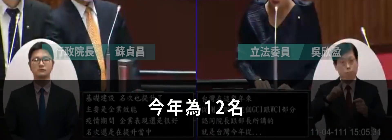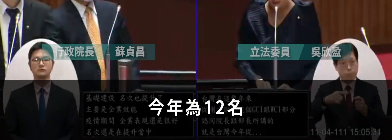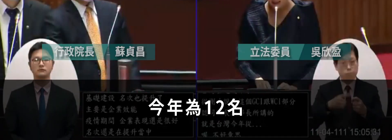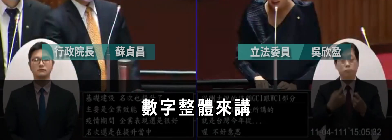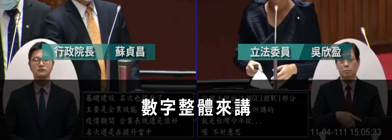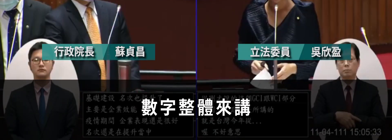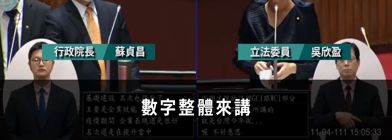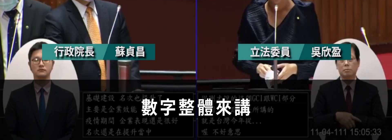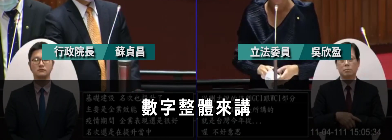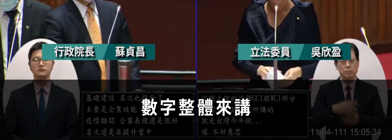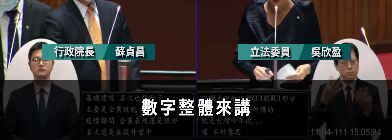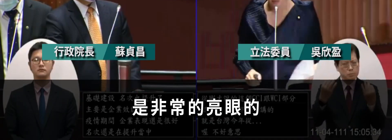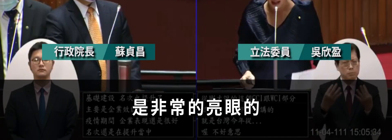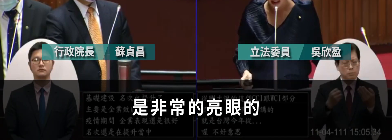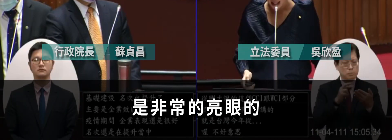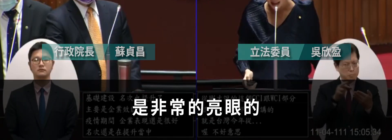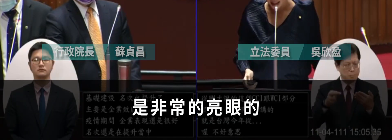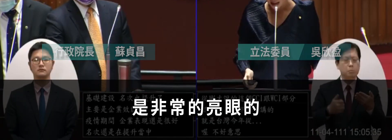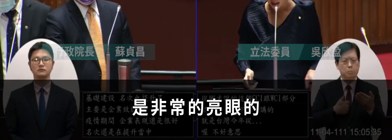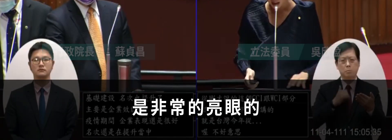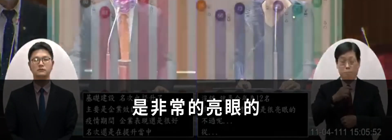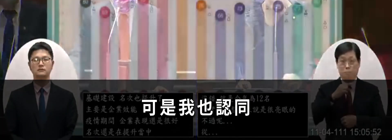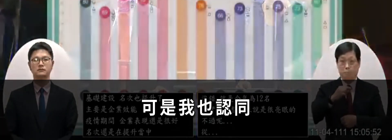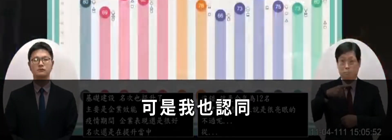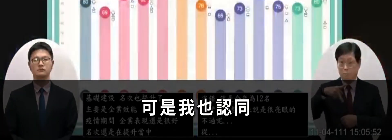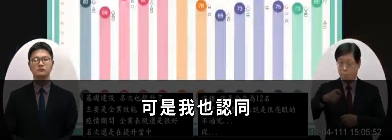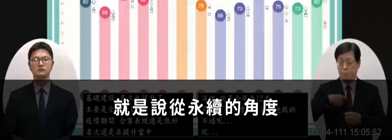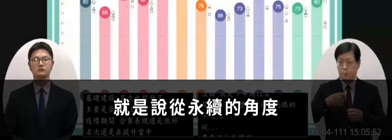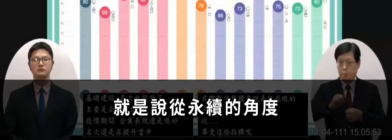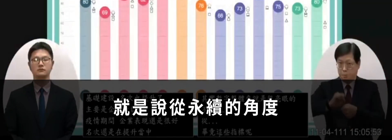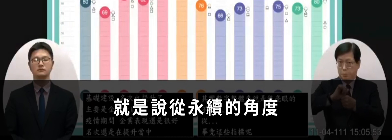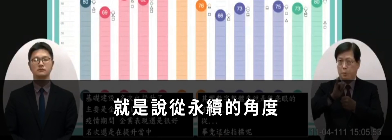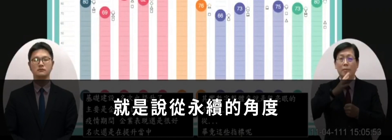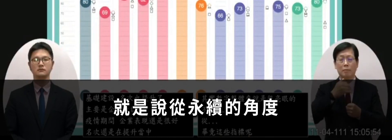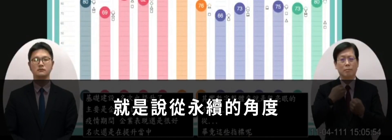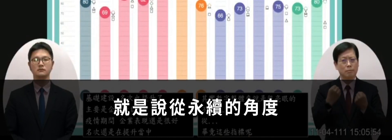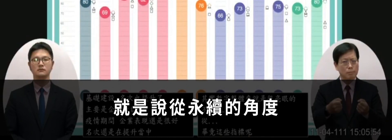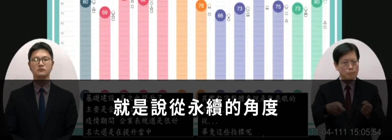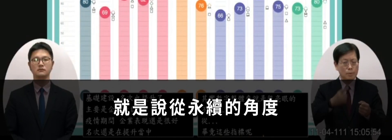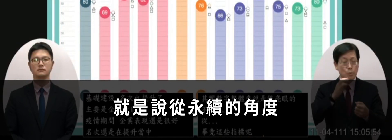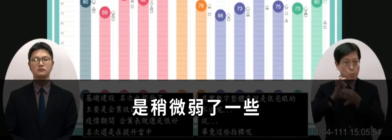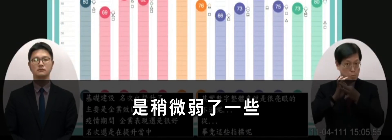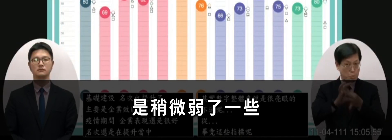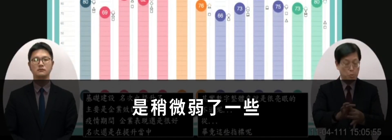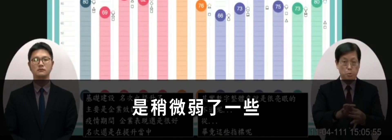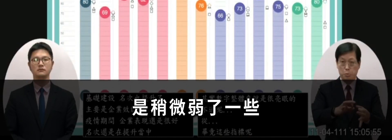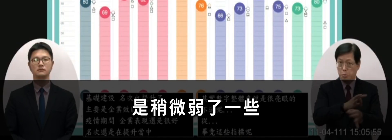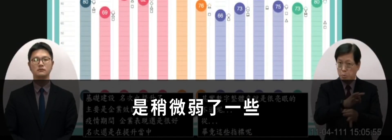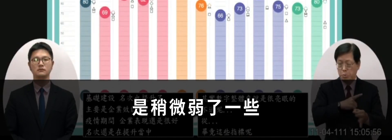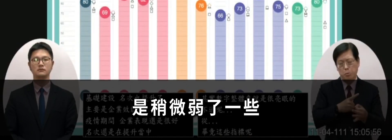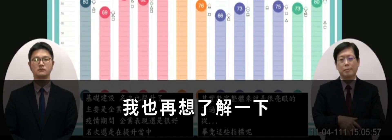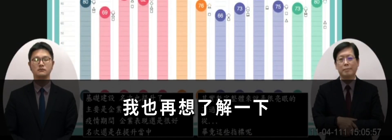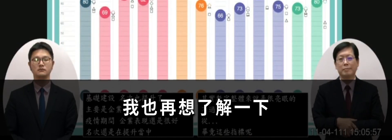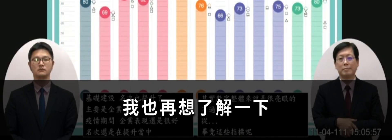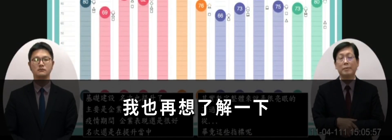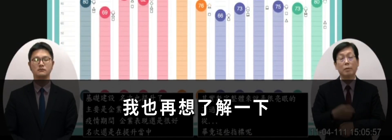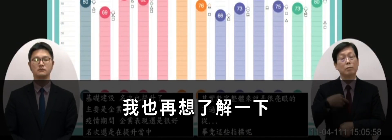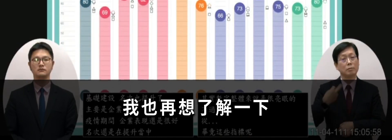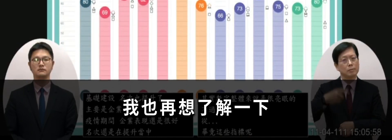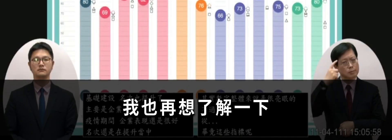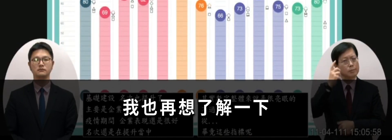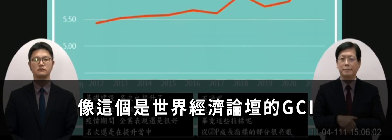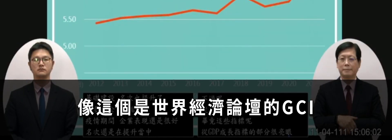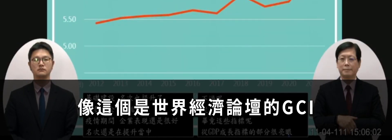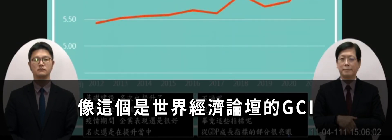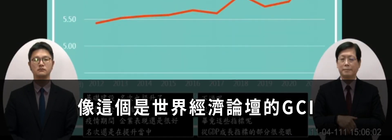为12名，数字整体来讲是非常的亮眼的。可是我也认同，就是说从永续的角度是稍微弱了一些。我也在想了